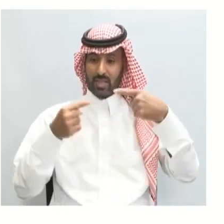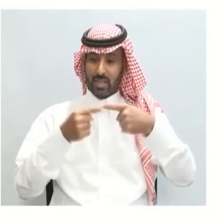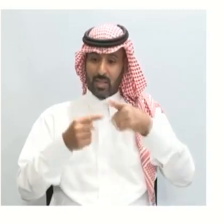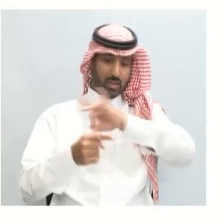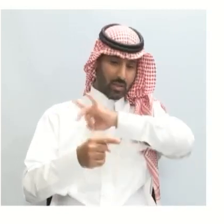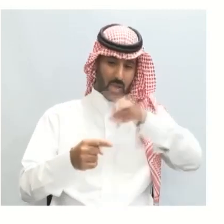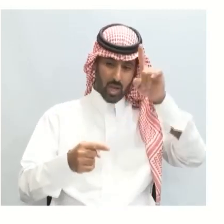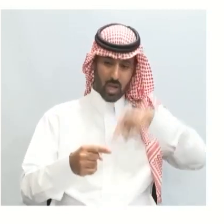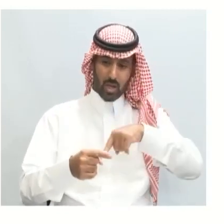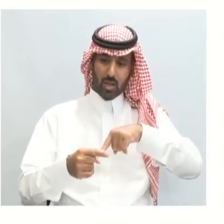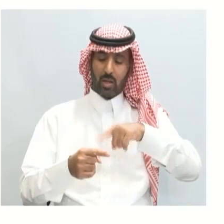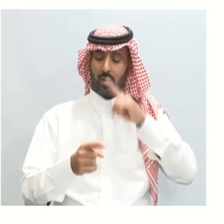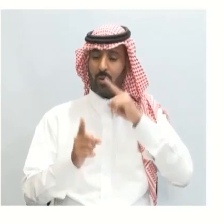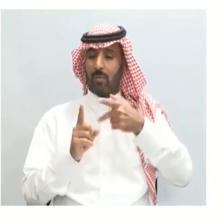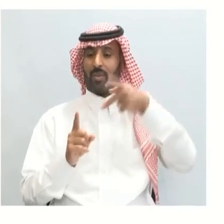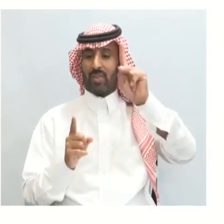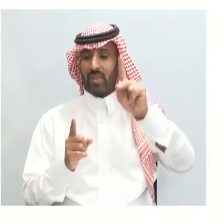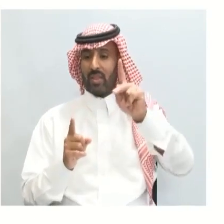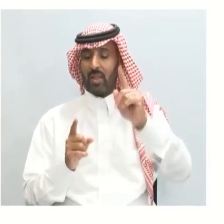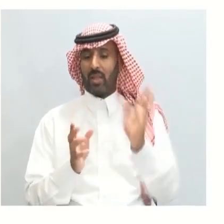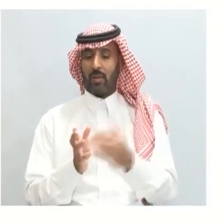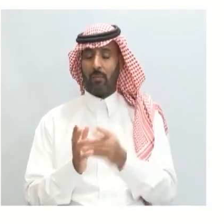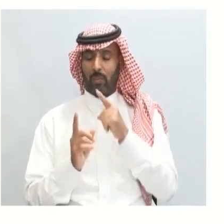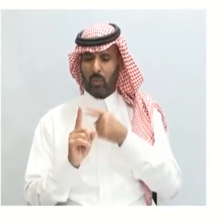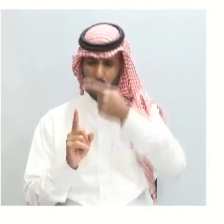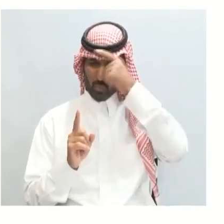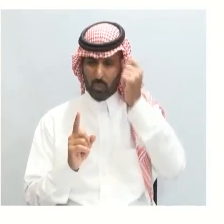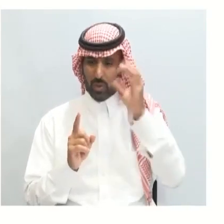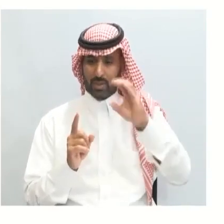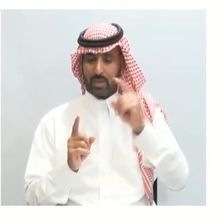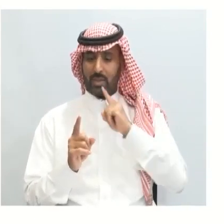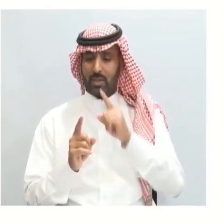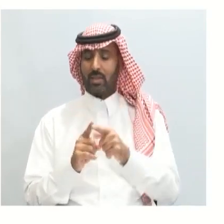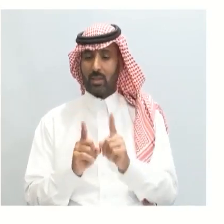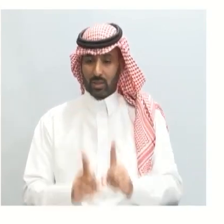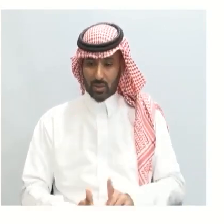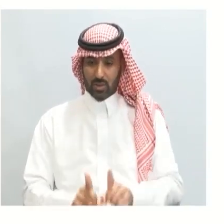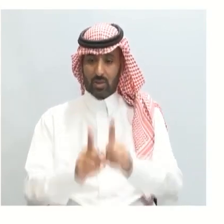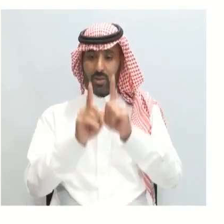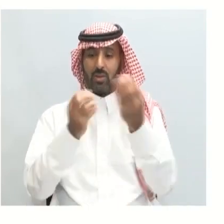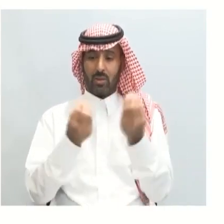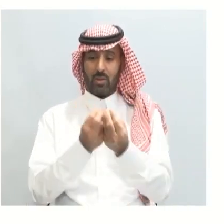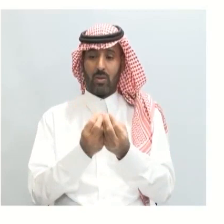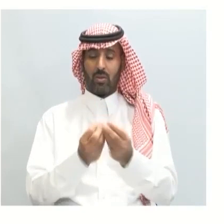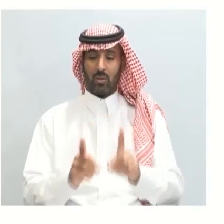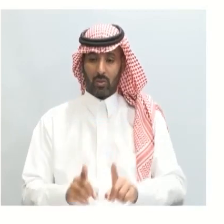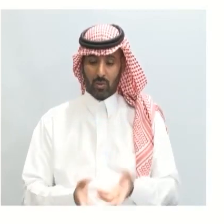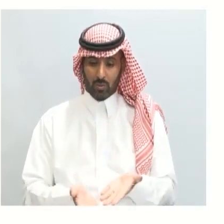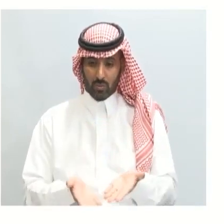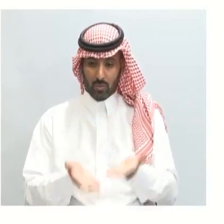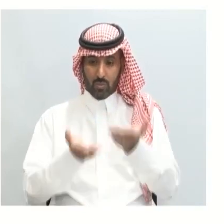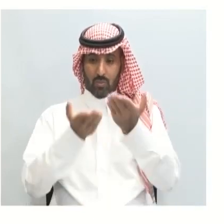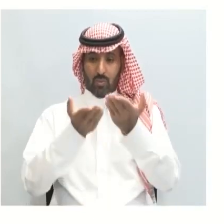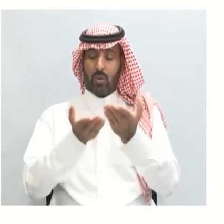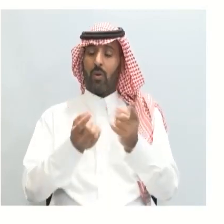في درجه الحراره بالكلفن اذا سنحفظه السليلوزيه اذا الجواب الصحيح ستكون درجه الحراره هنا سميت بالمطلقه لانه